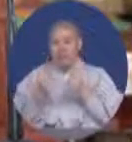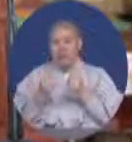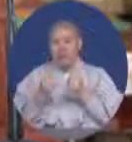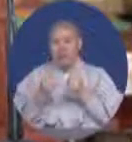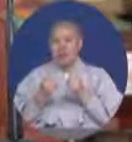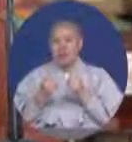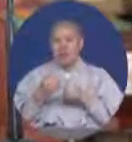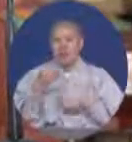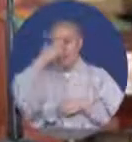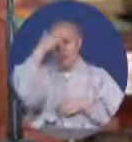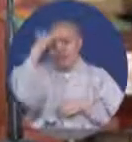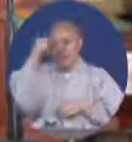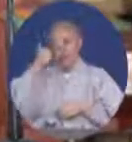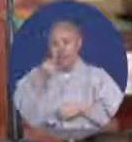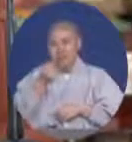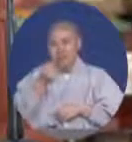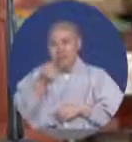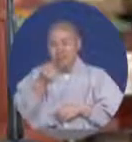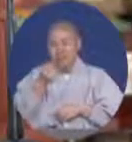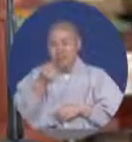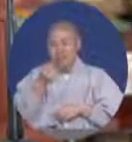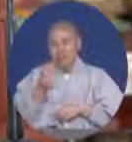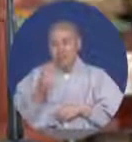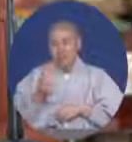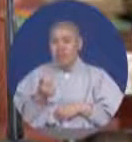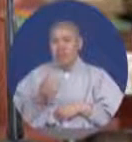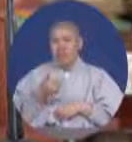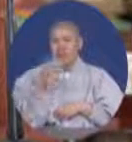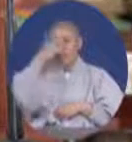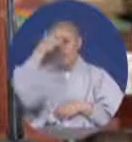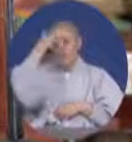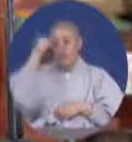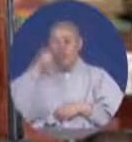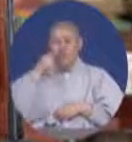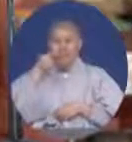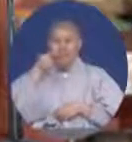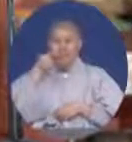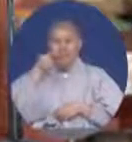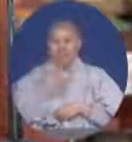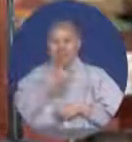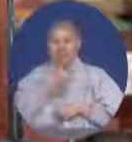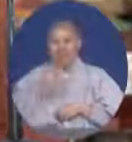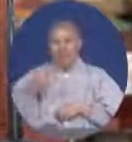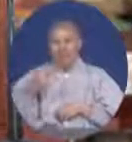몇 명 안 돼요. 그래가지고 할아버지가 인기가 대단히 높아요.